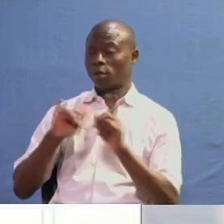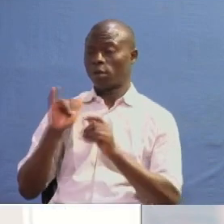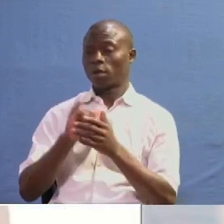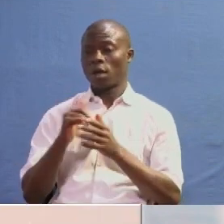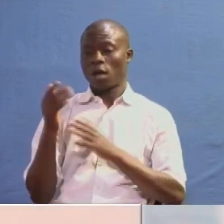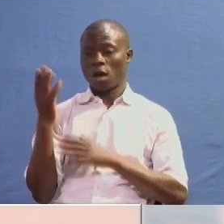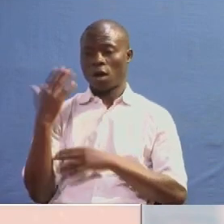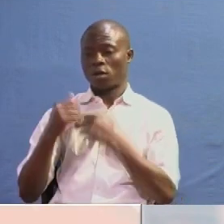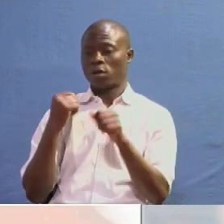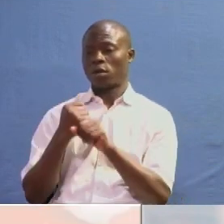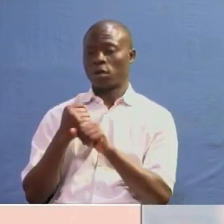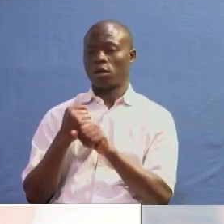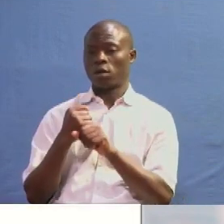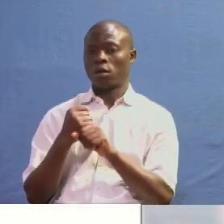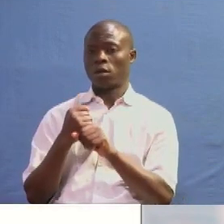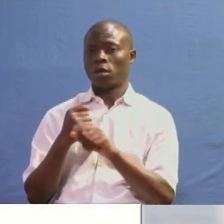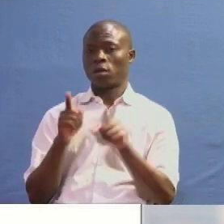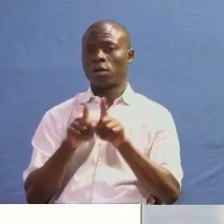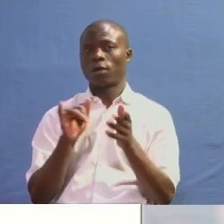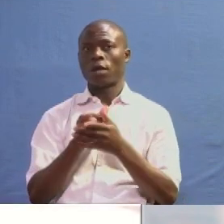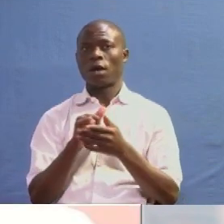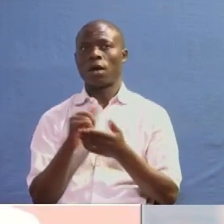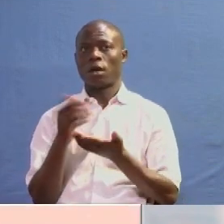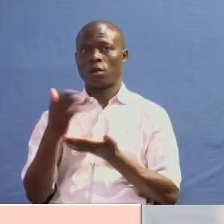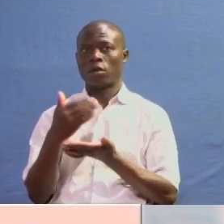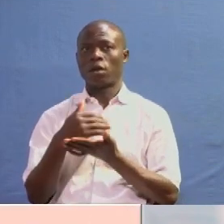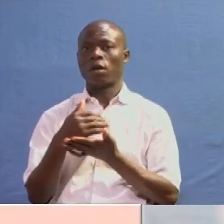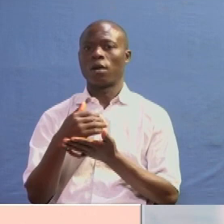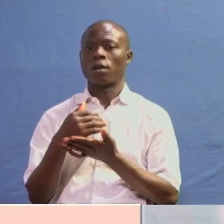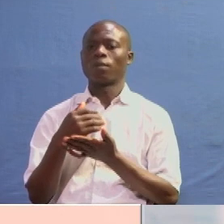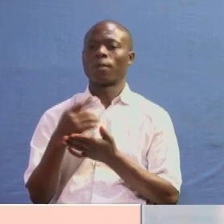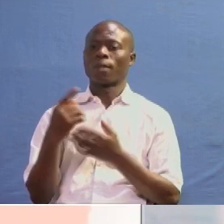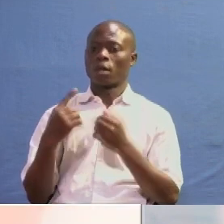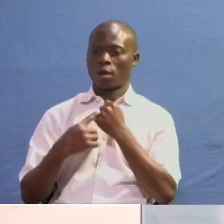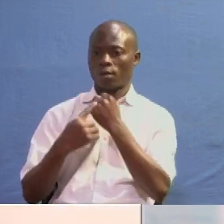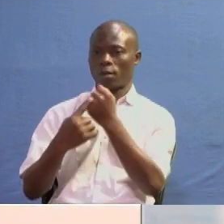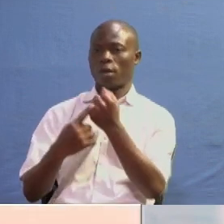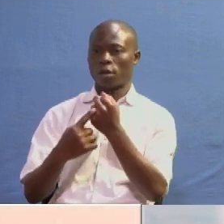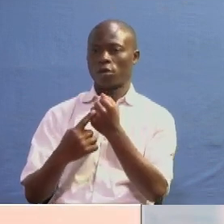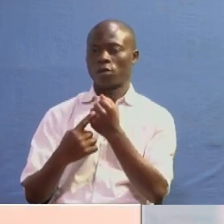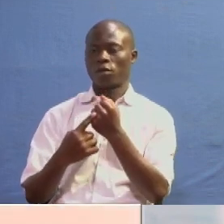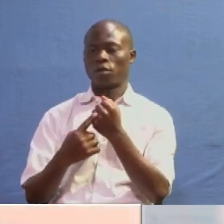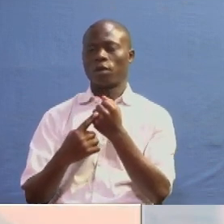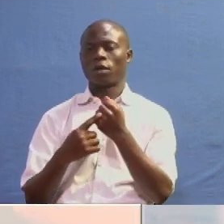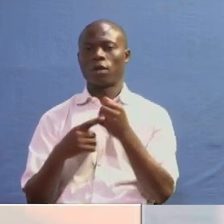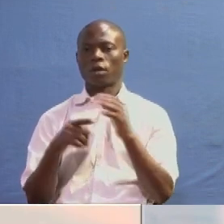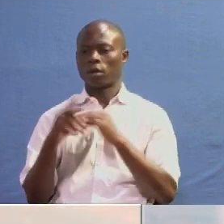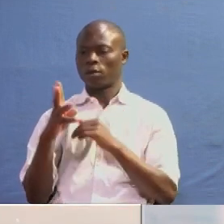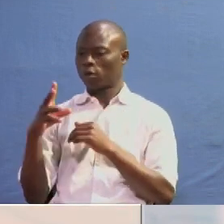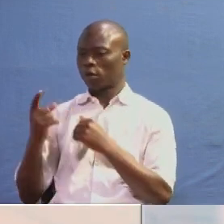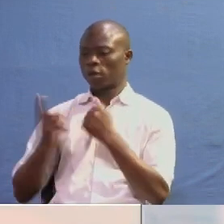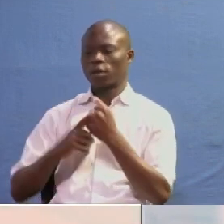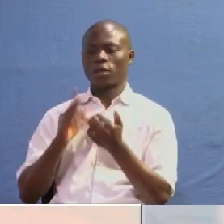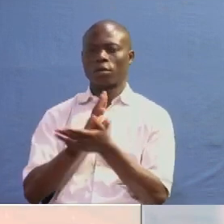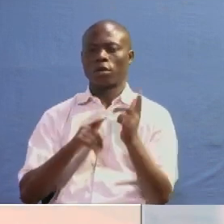uliopita imekumbwa ama imekusanya shilingi bilioni 671 kutoka kwa Wakenya wanaoishi nje ya